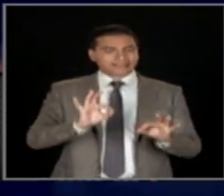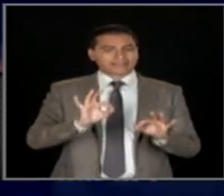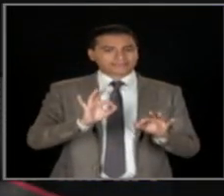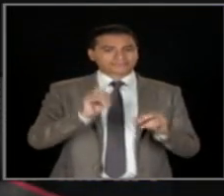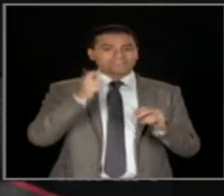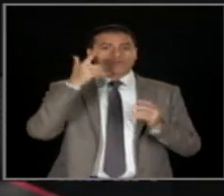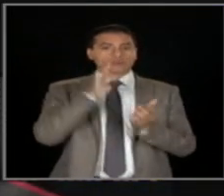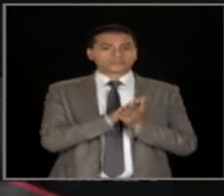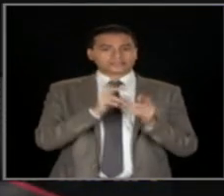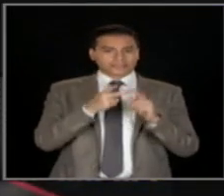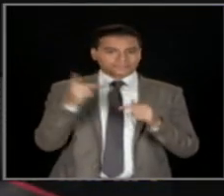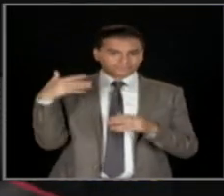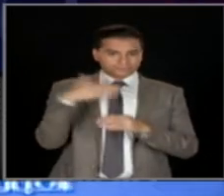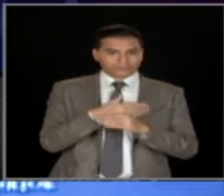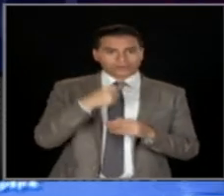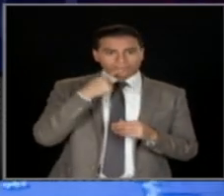فرصة تانية.